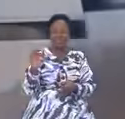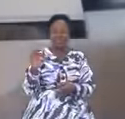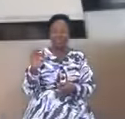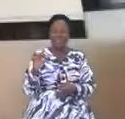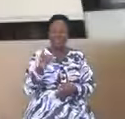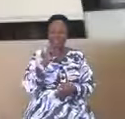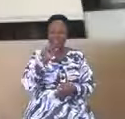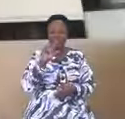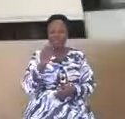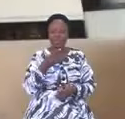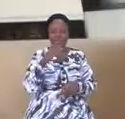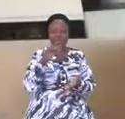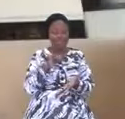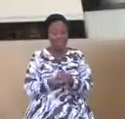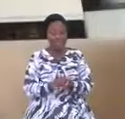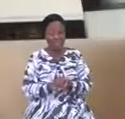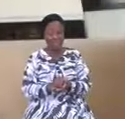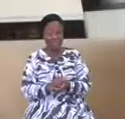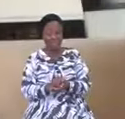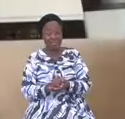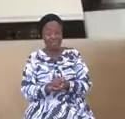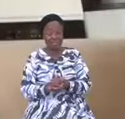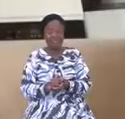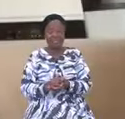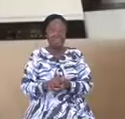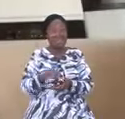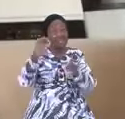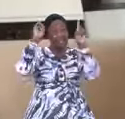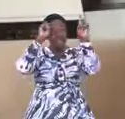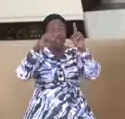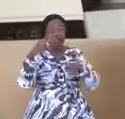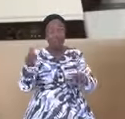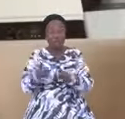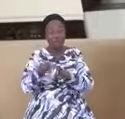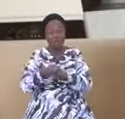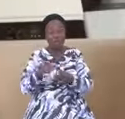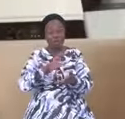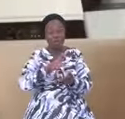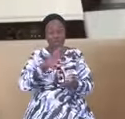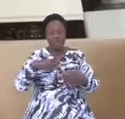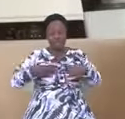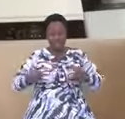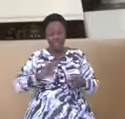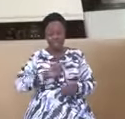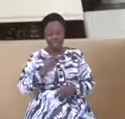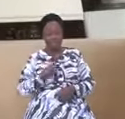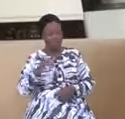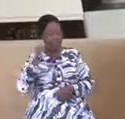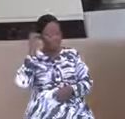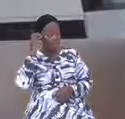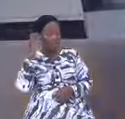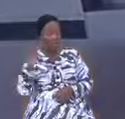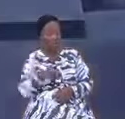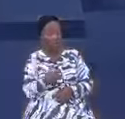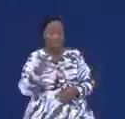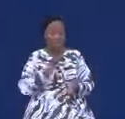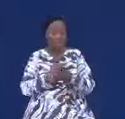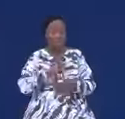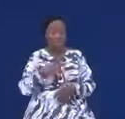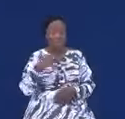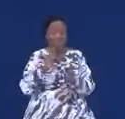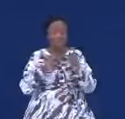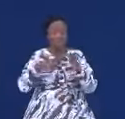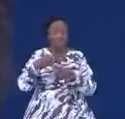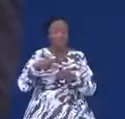et nous guérit également est ce que vous avez entendu pas de ceux qui ont parlé dans notre histoire en nombre